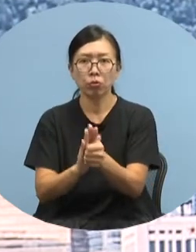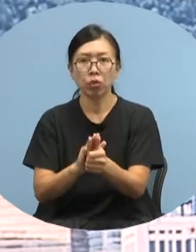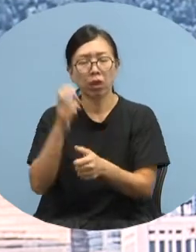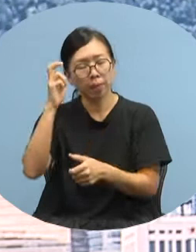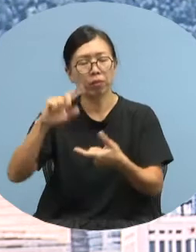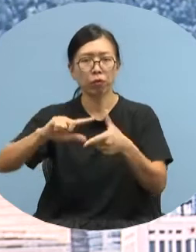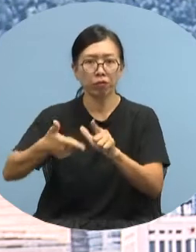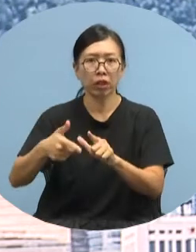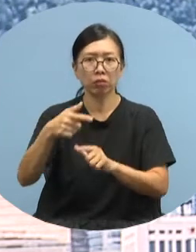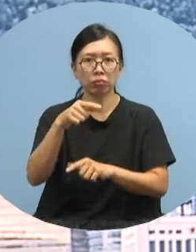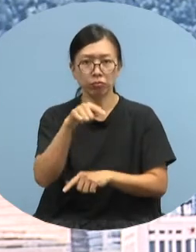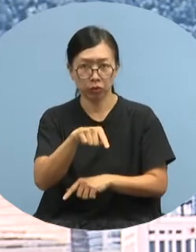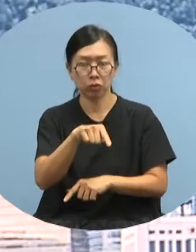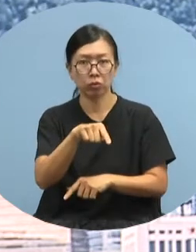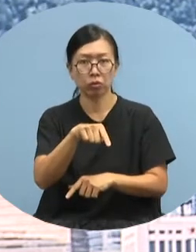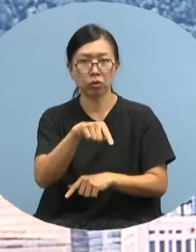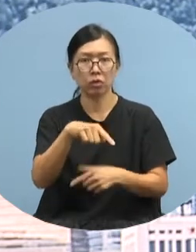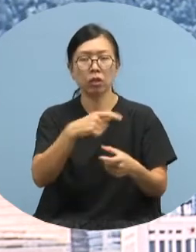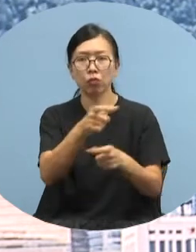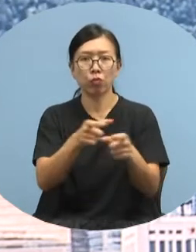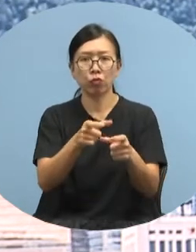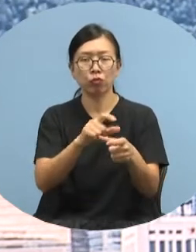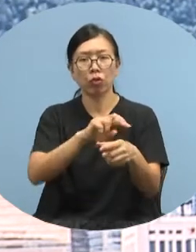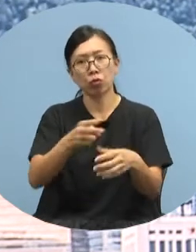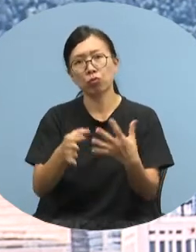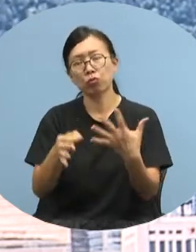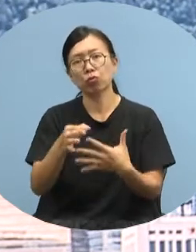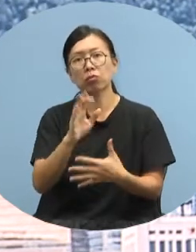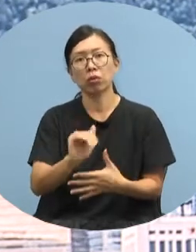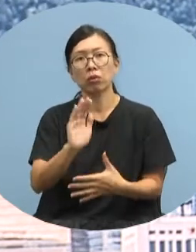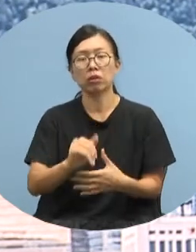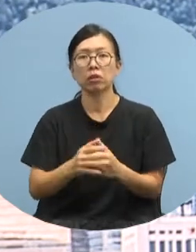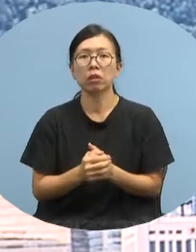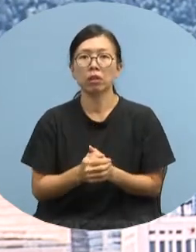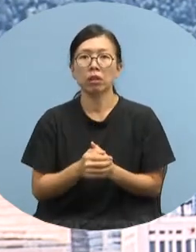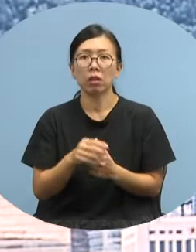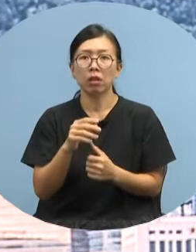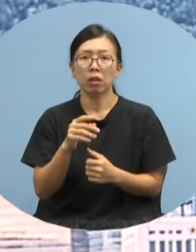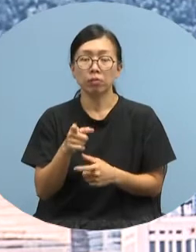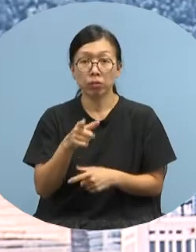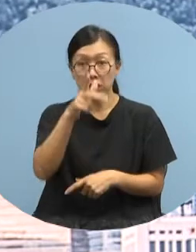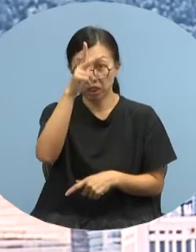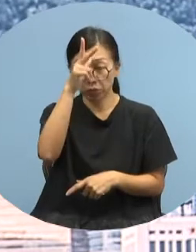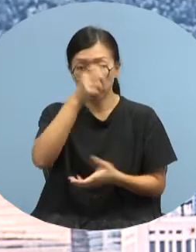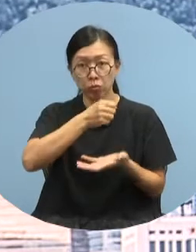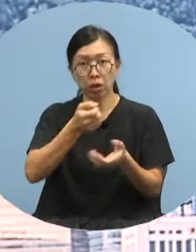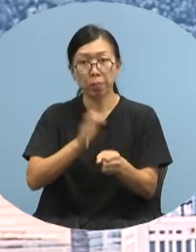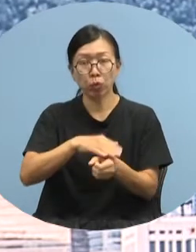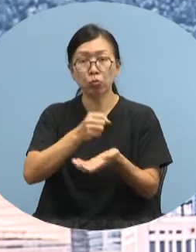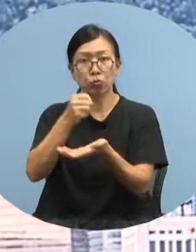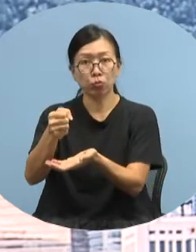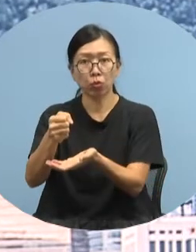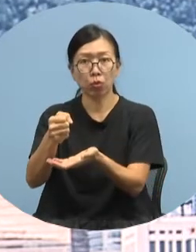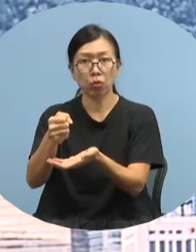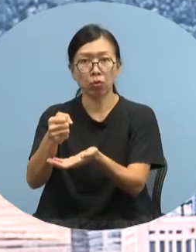的營運空間呢是有所改善的。單靠一些政府的補助呢，未能夠長遠